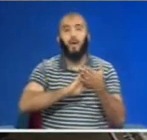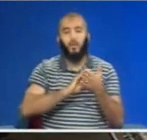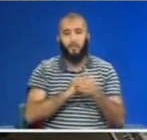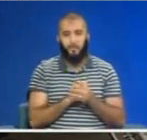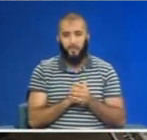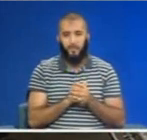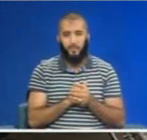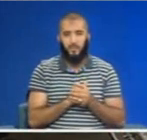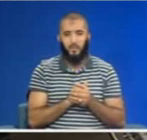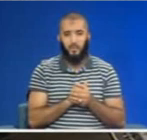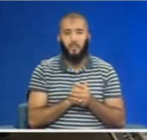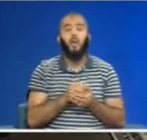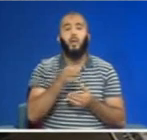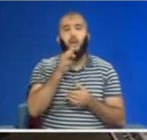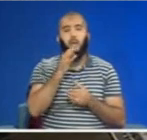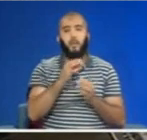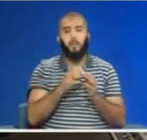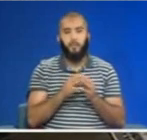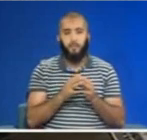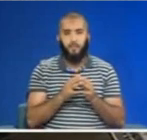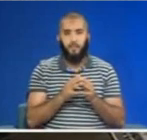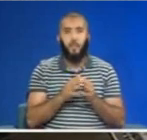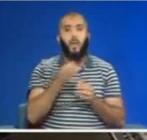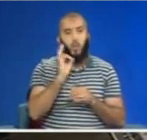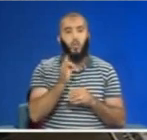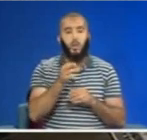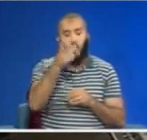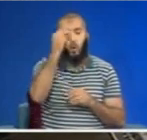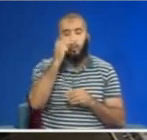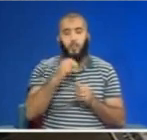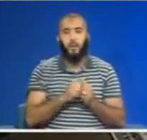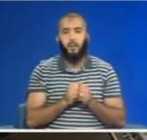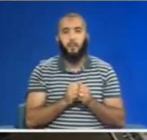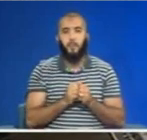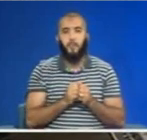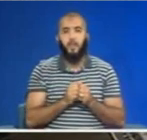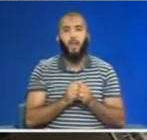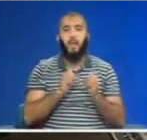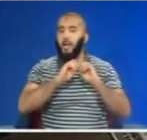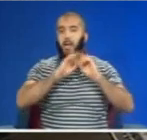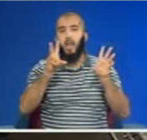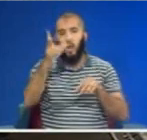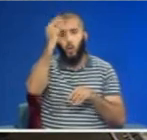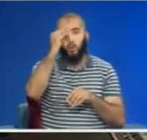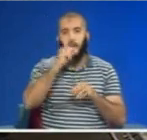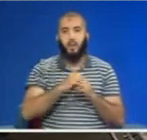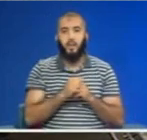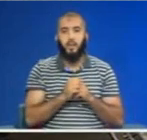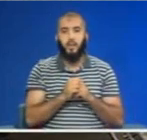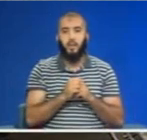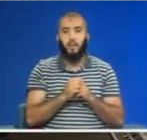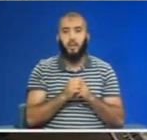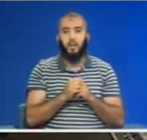المال. حكمته قال لها اعطيها هذه الارمله من عندي. طيب واضح ان شاء الله. نعم واضح ان شاء الله، سؤال واضح. ايه